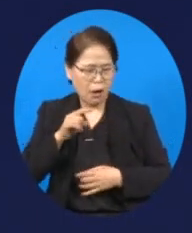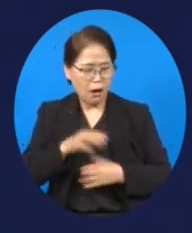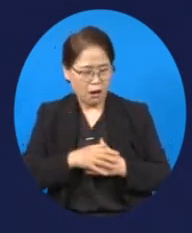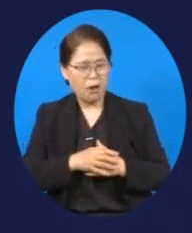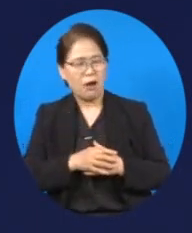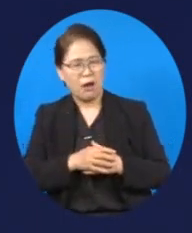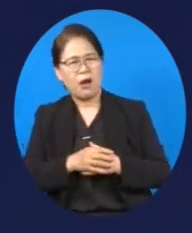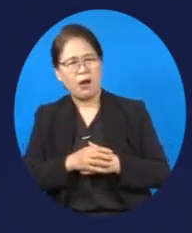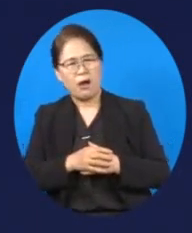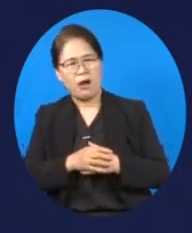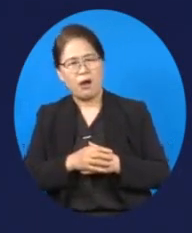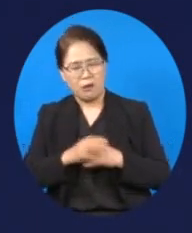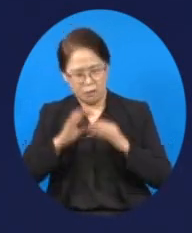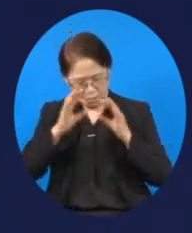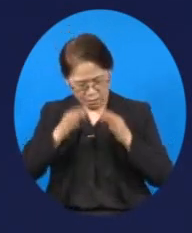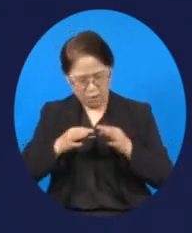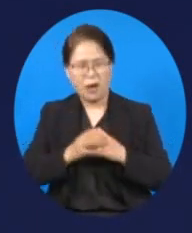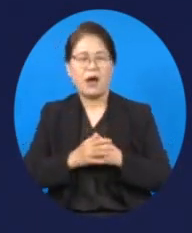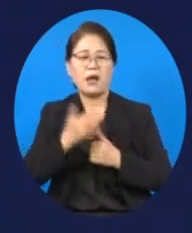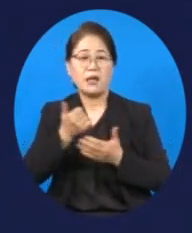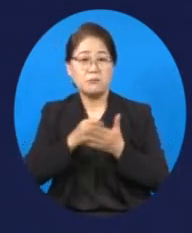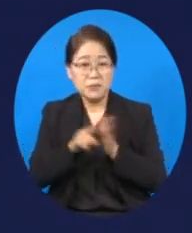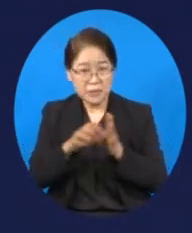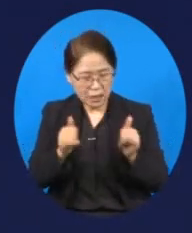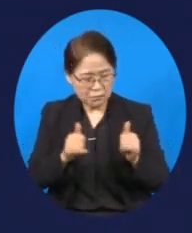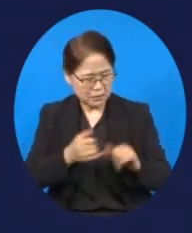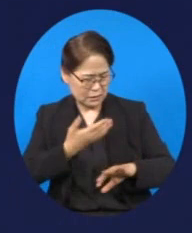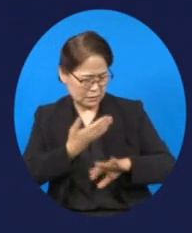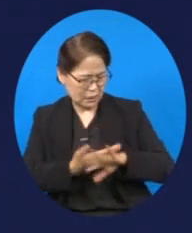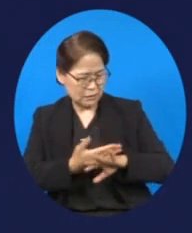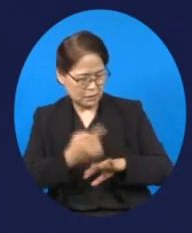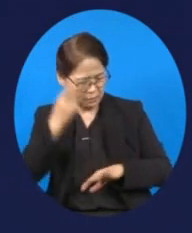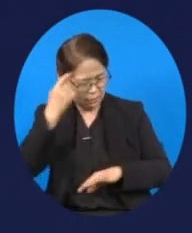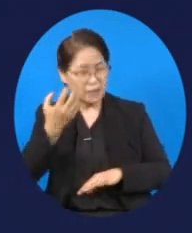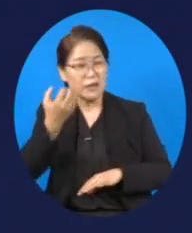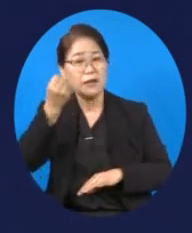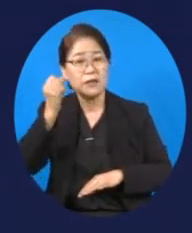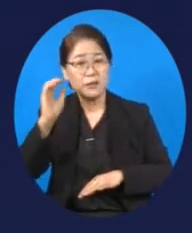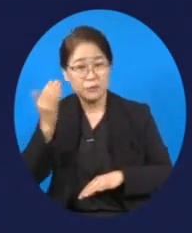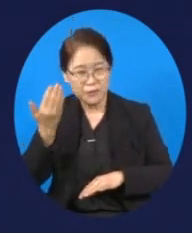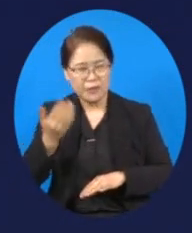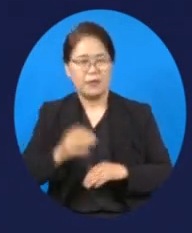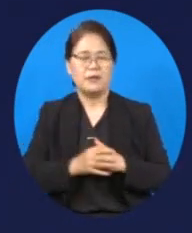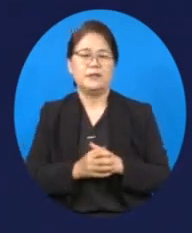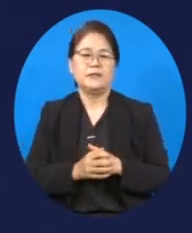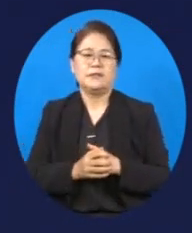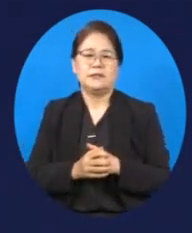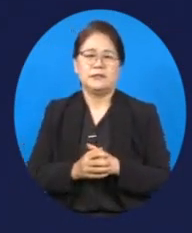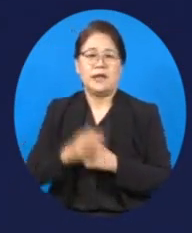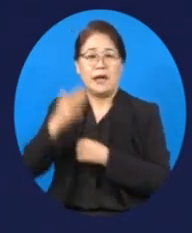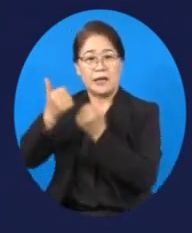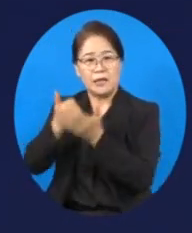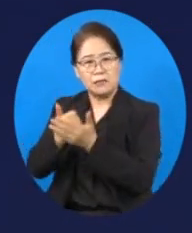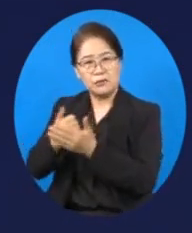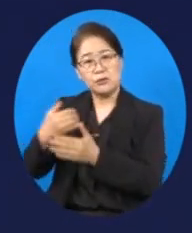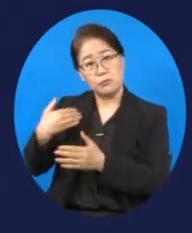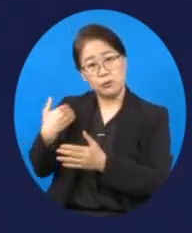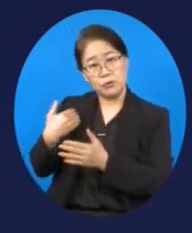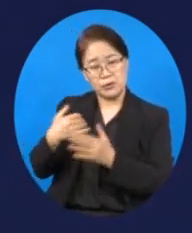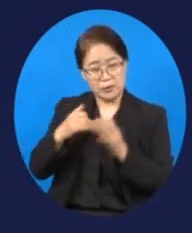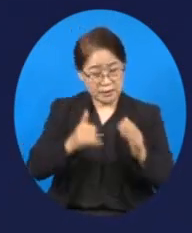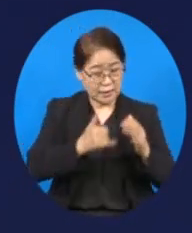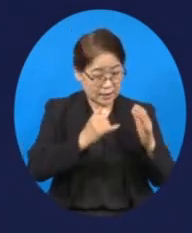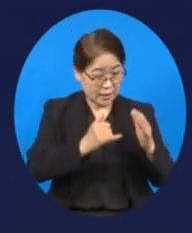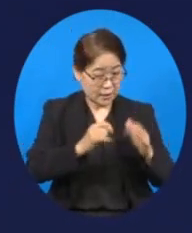하나님을 믿는 사람은 좀 다르네라는 생각을 하게 된다는 말입니다 이렇게 하나님을 모르는이